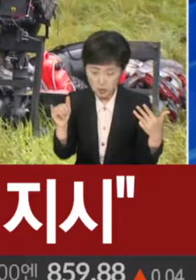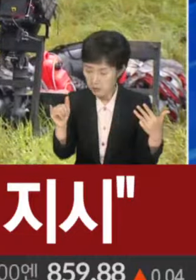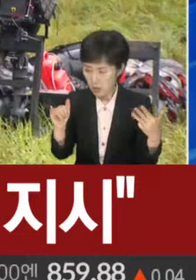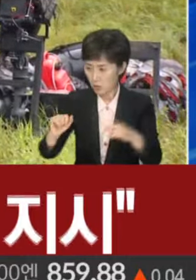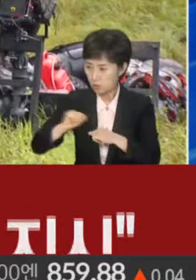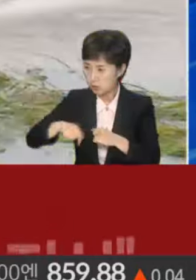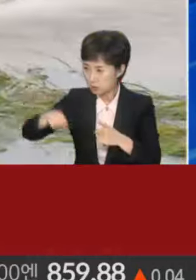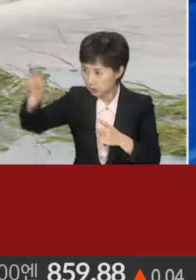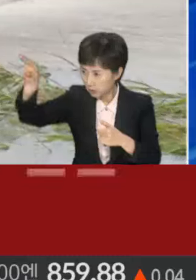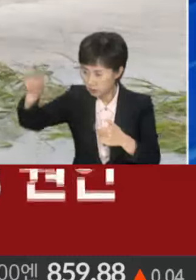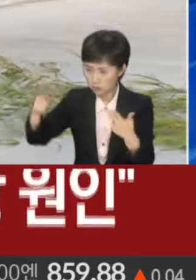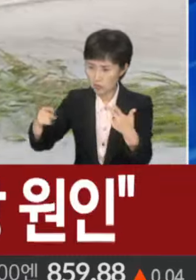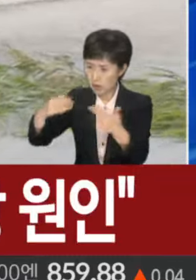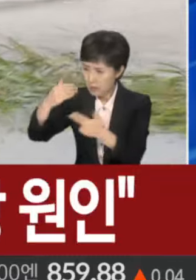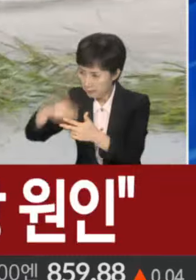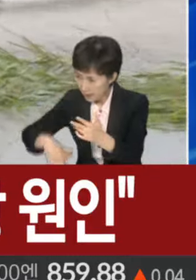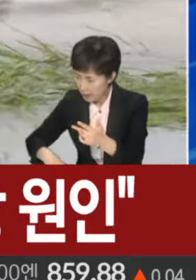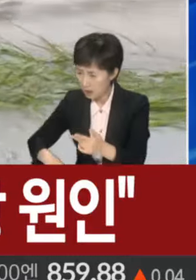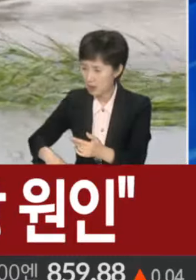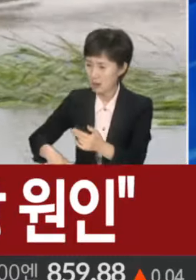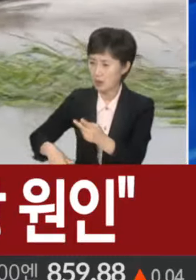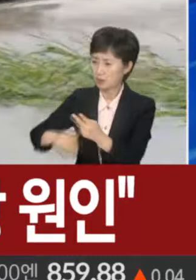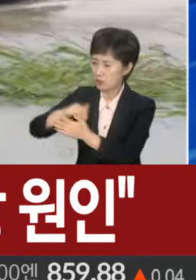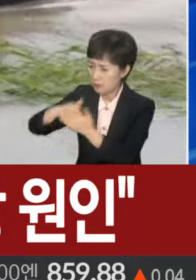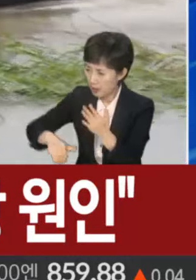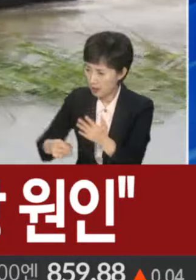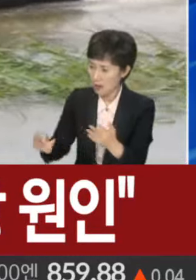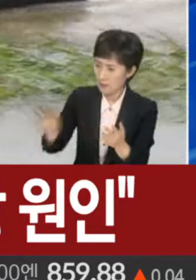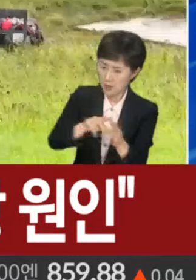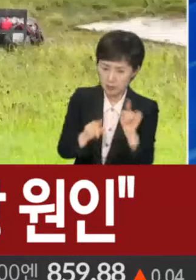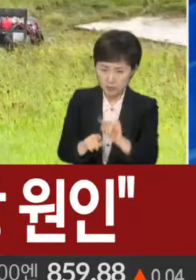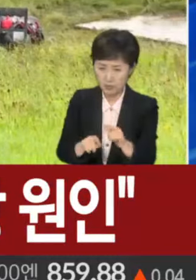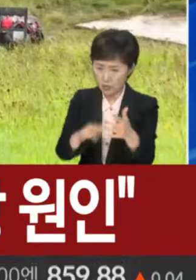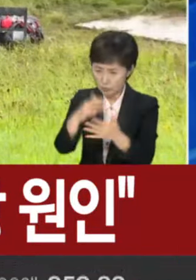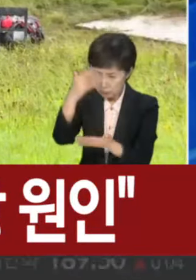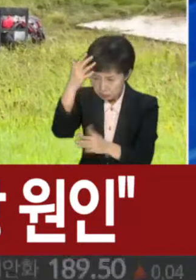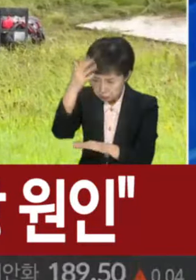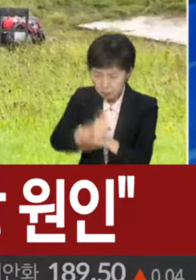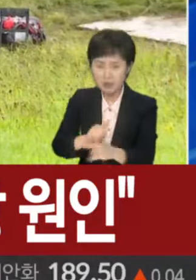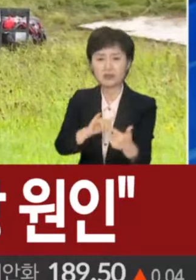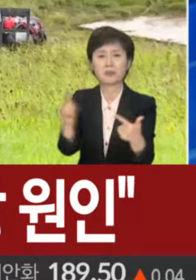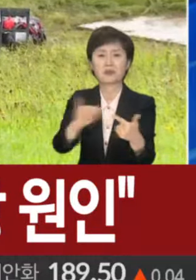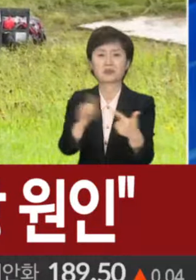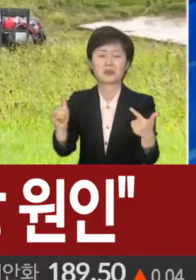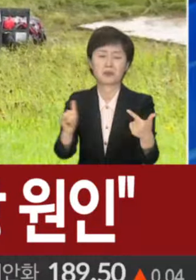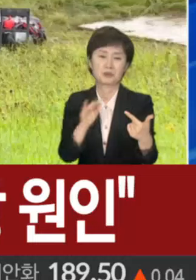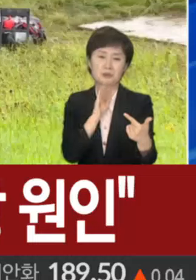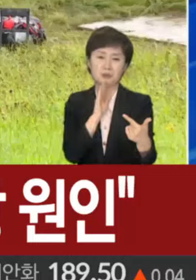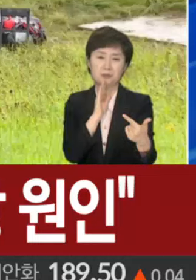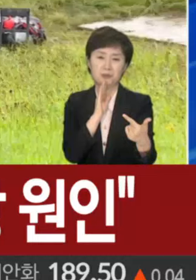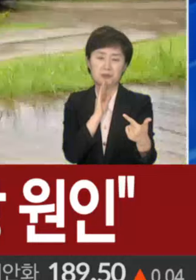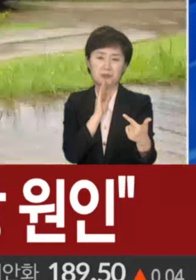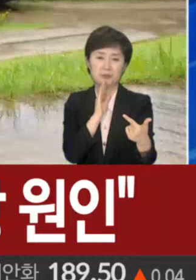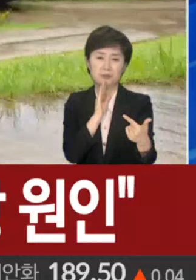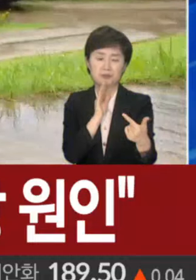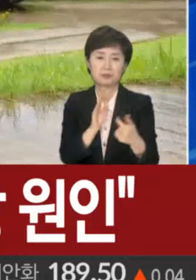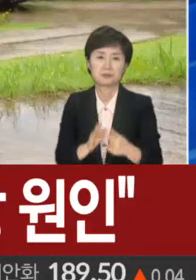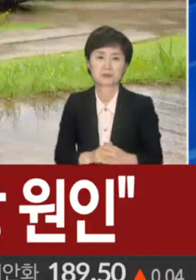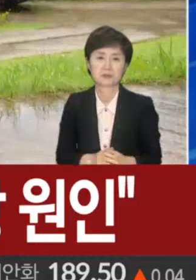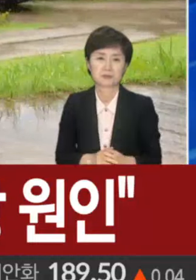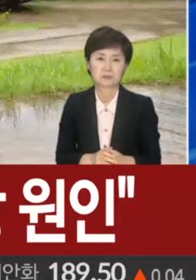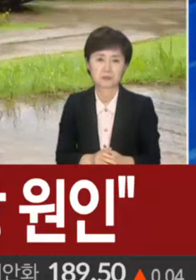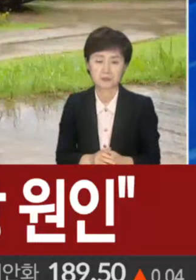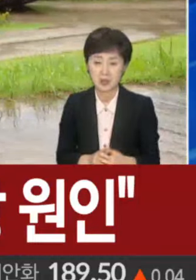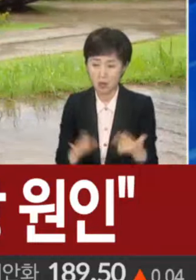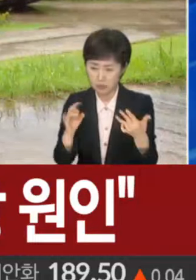국방부 갔다가 2명 갔다가 그렇습니다. 다시 또 예. 이 지금 6명으로 최종적으로 지금 어쨌든 이 수사 심의가 결정이 된 건데